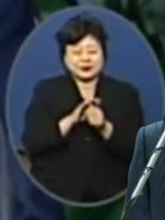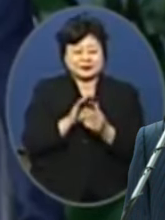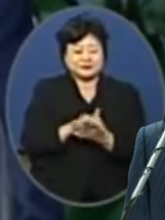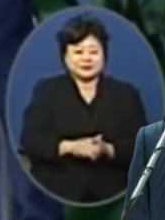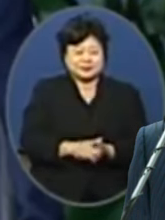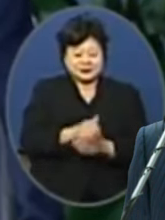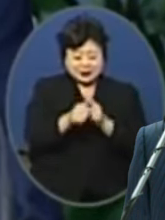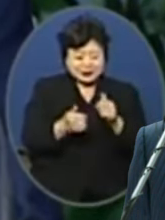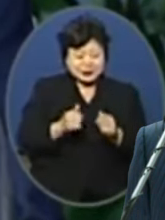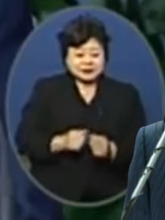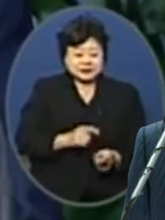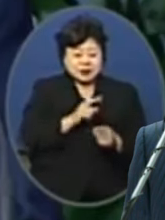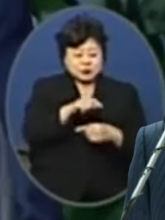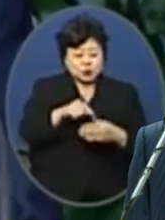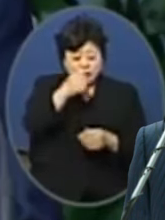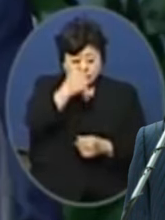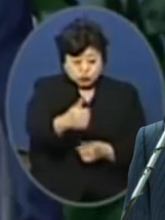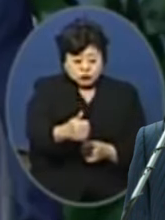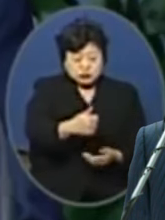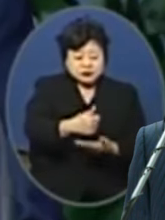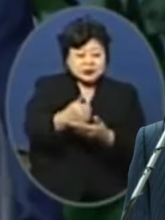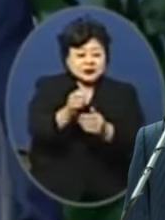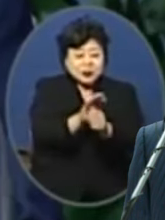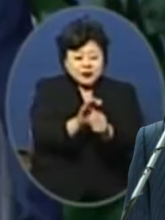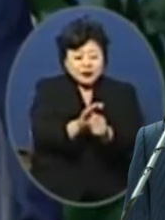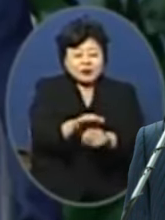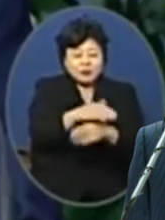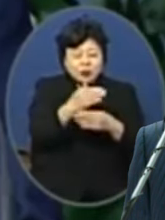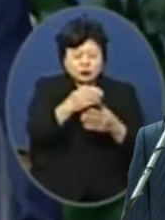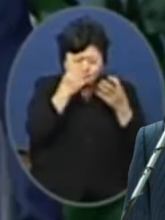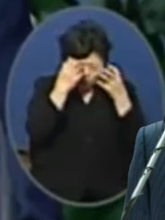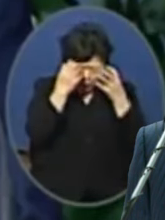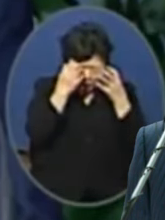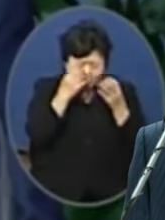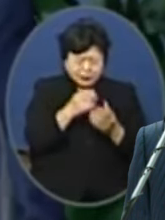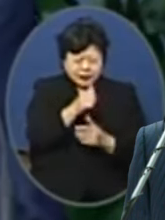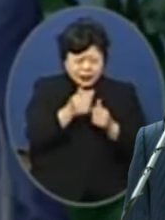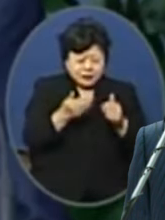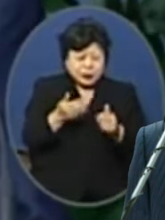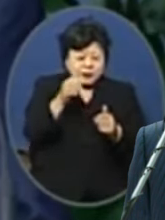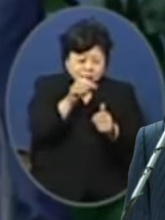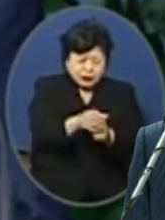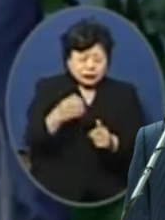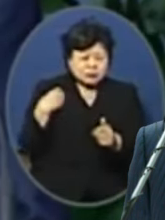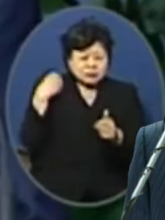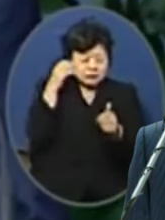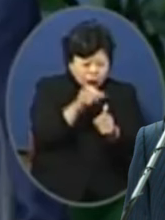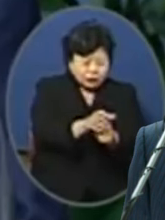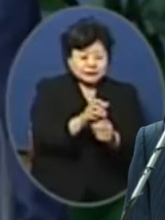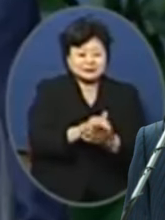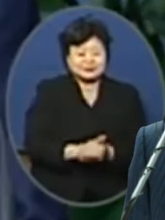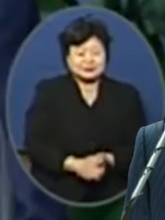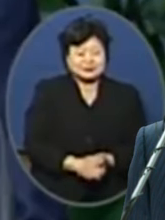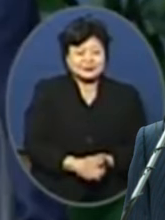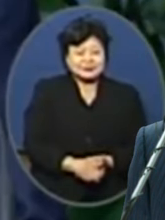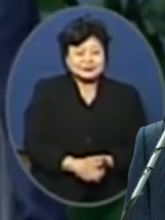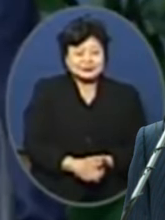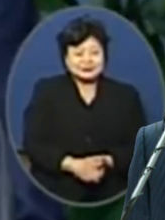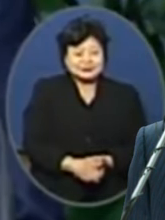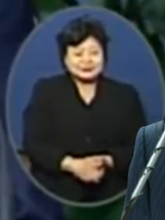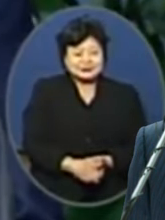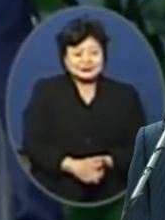아멘 하나님을 삶의 주인으로 섬기고 모든 고난도 하나님께 맡겨 버리죠